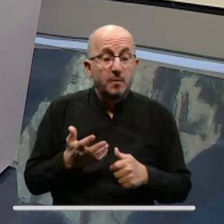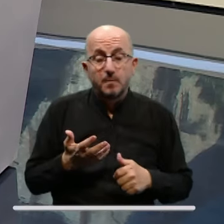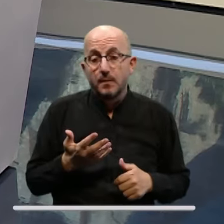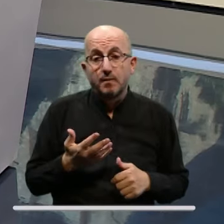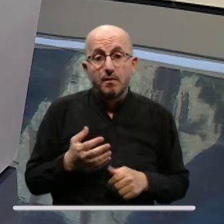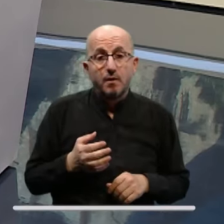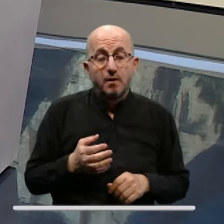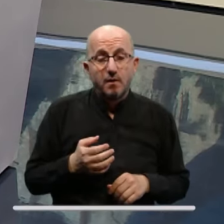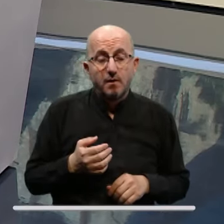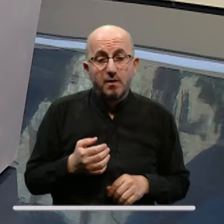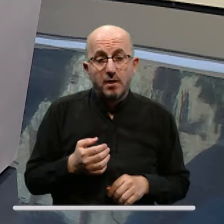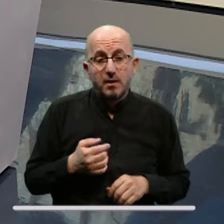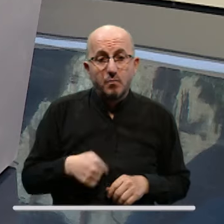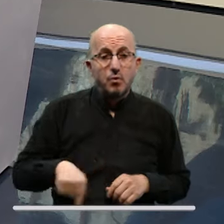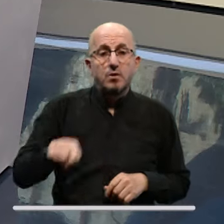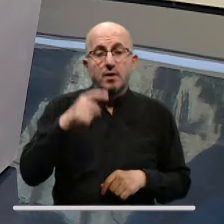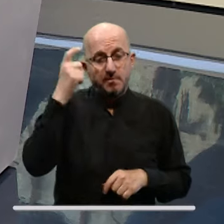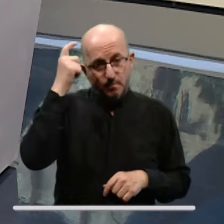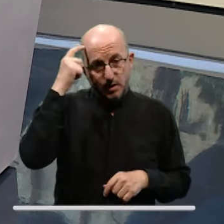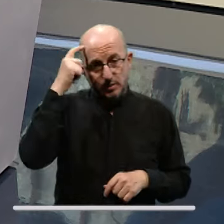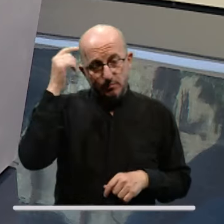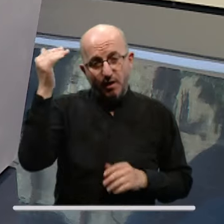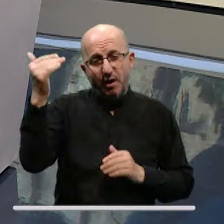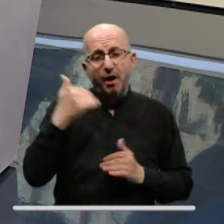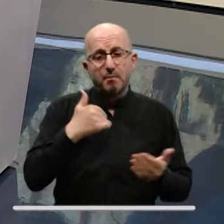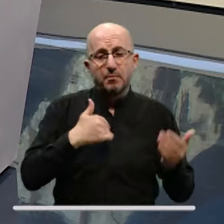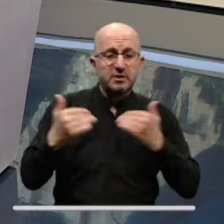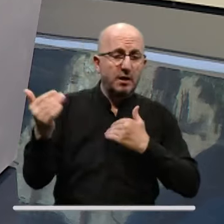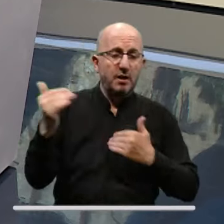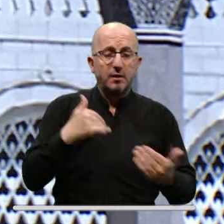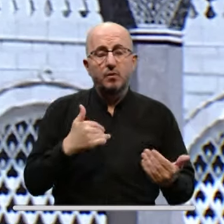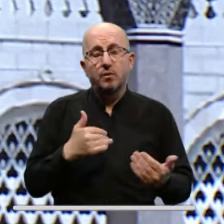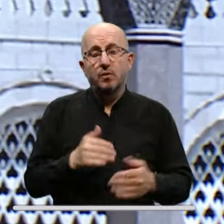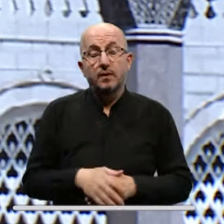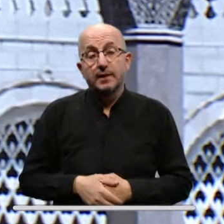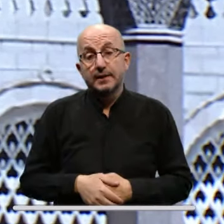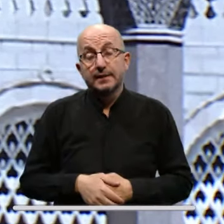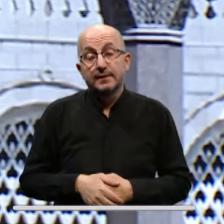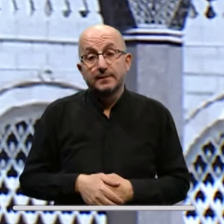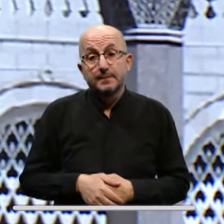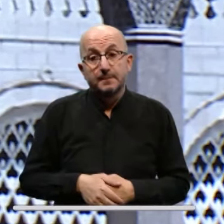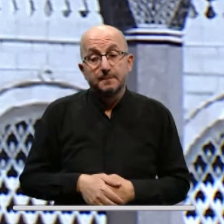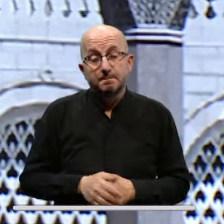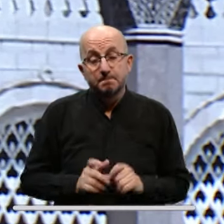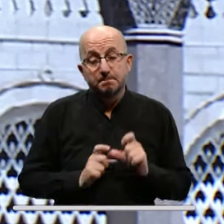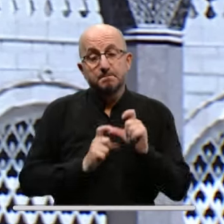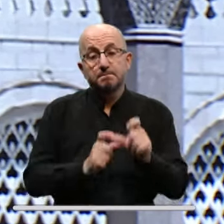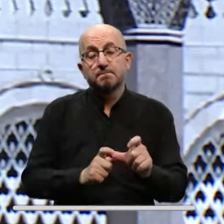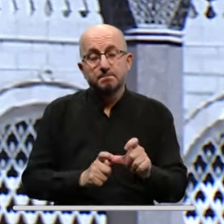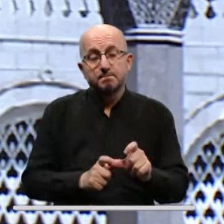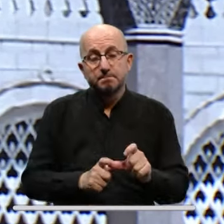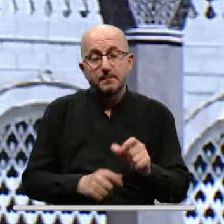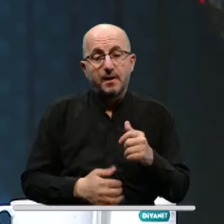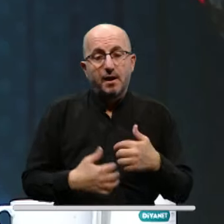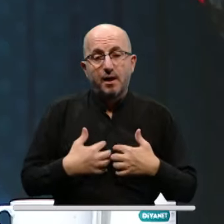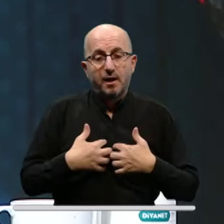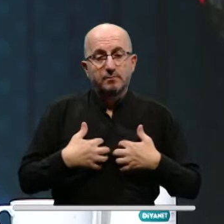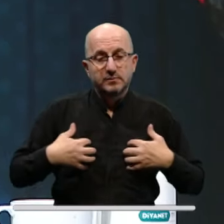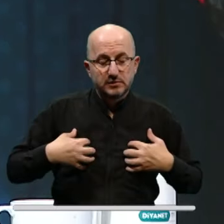ki bunlar benim başımdan hiç eksik olmuyor? Eyvallah. Soralım. Eminim hocam da